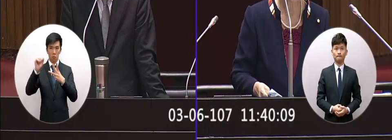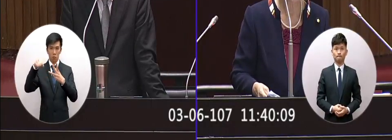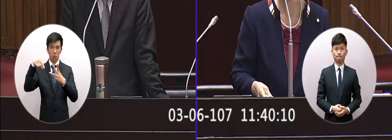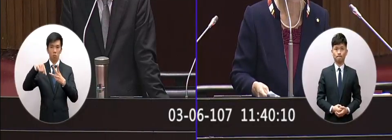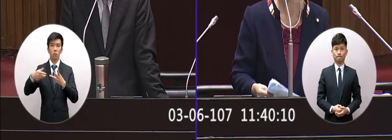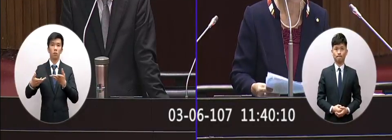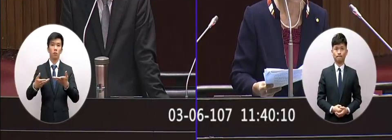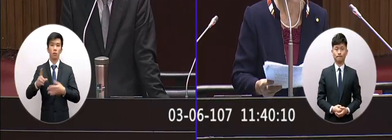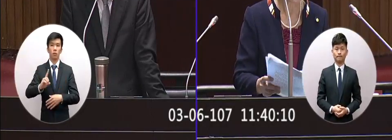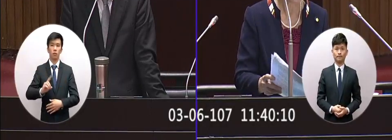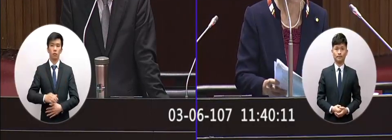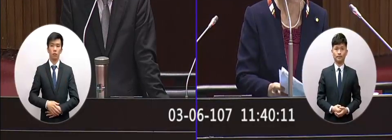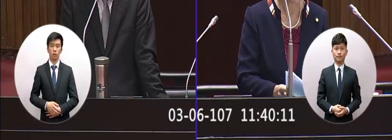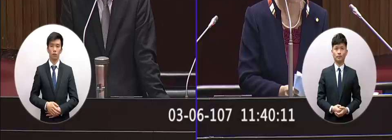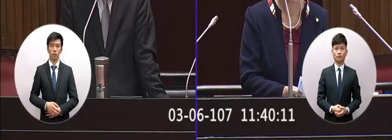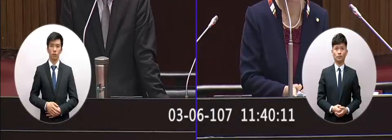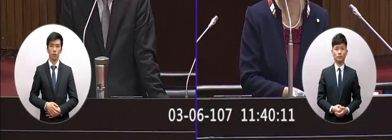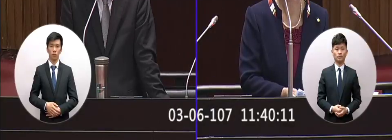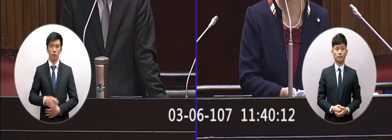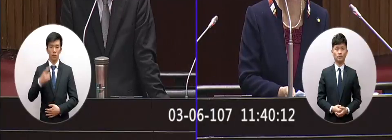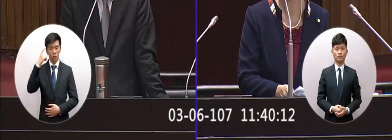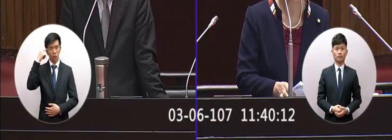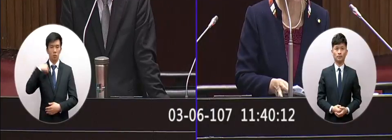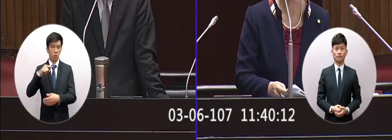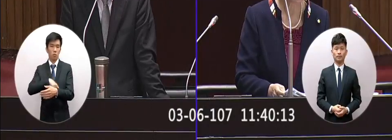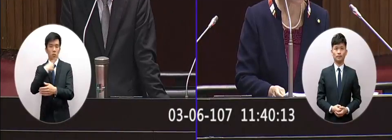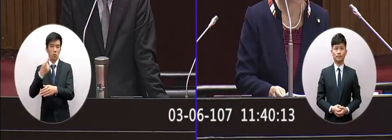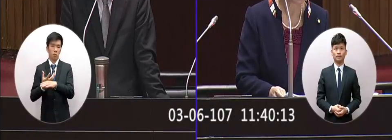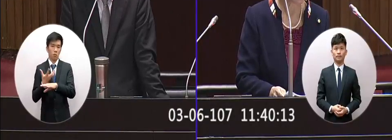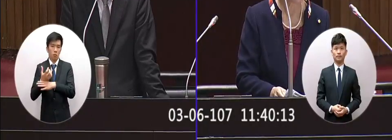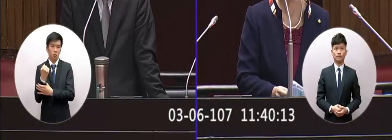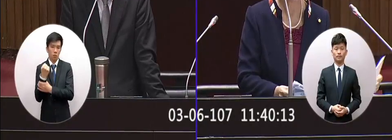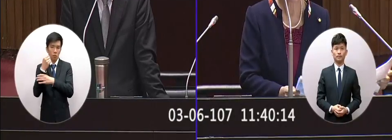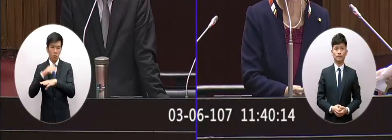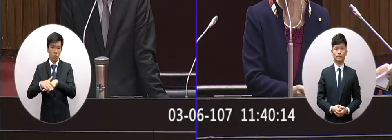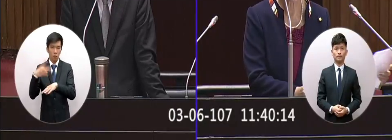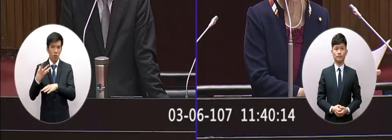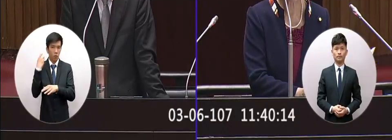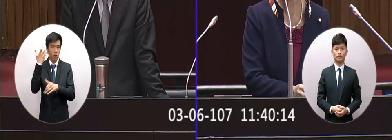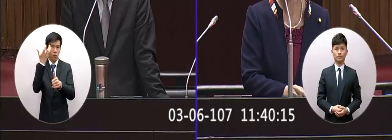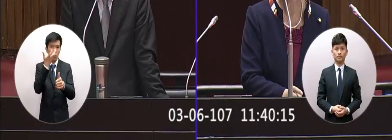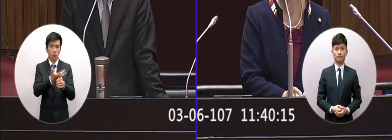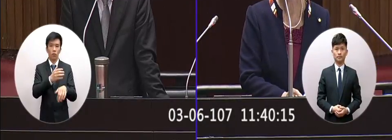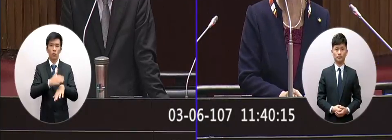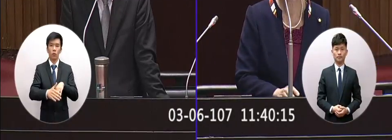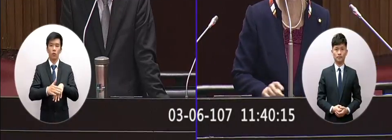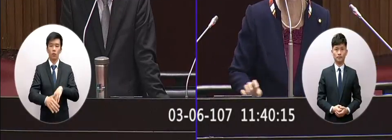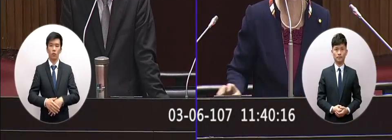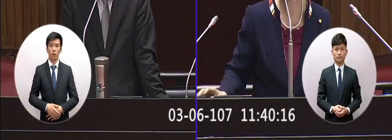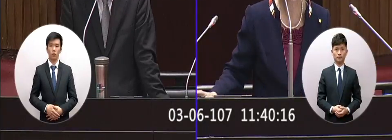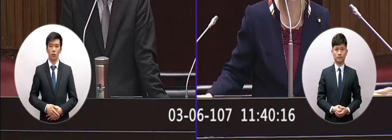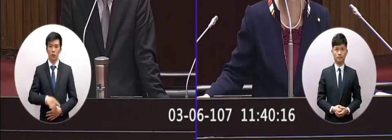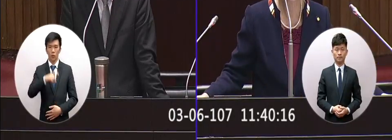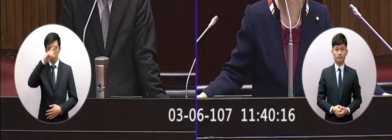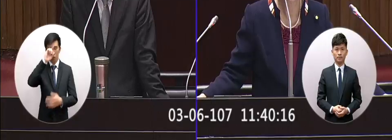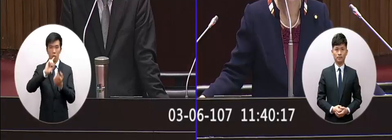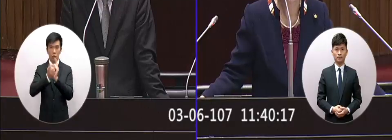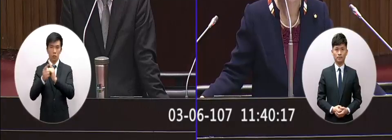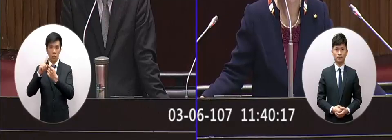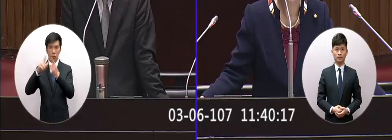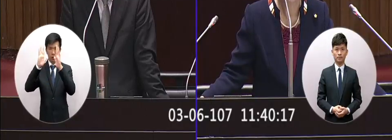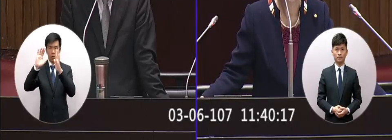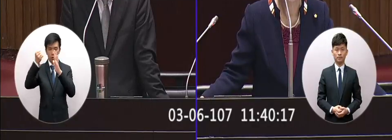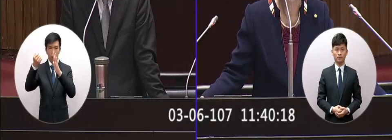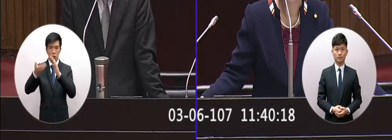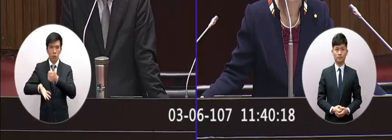说。那我们会全力支持，也会充分授权这个转型正义促转会的这个